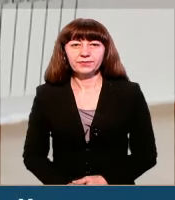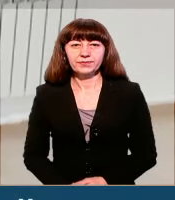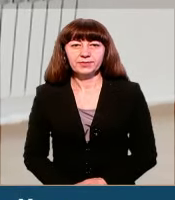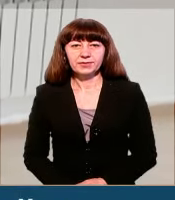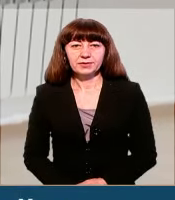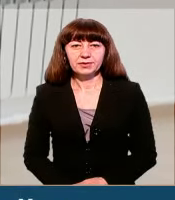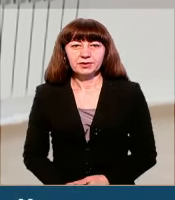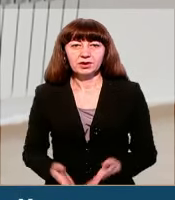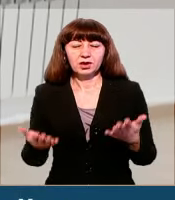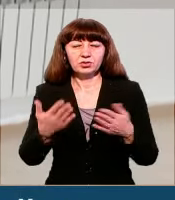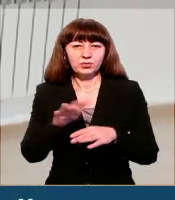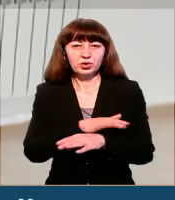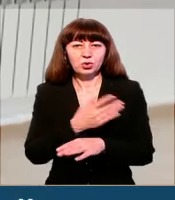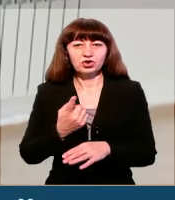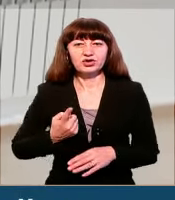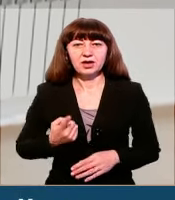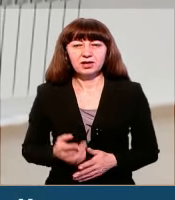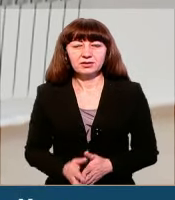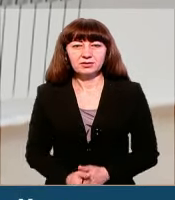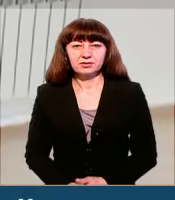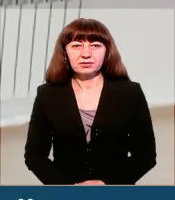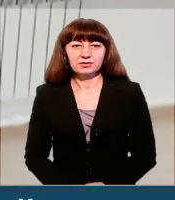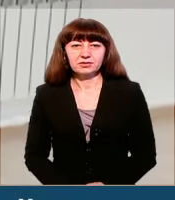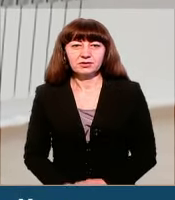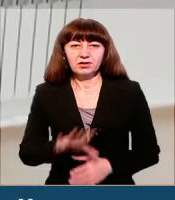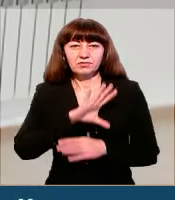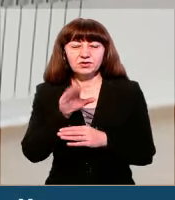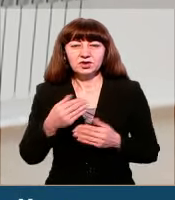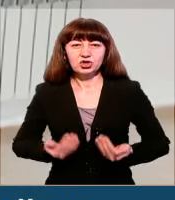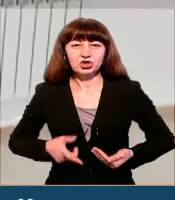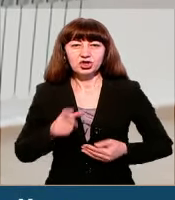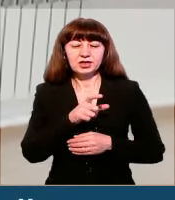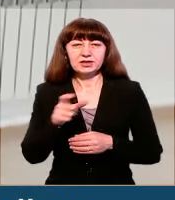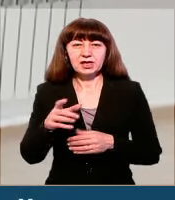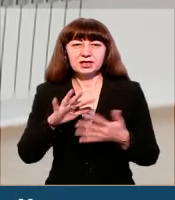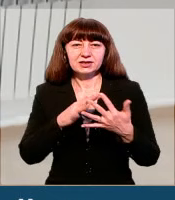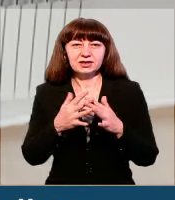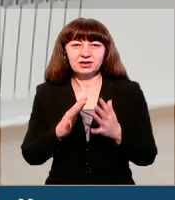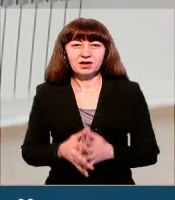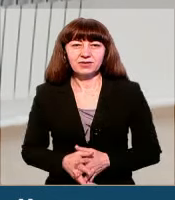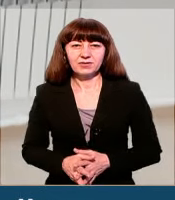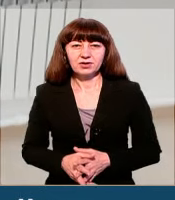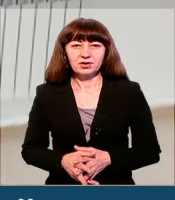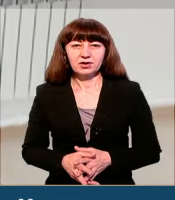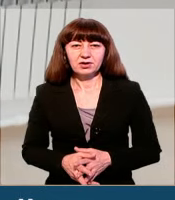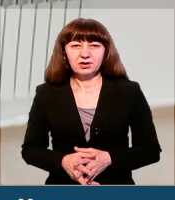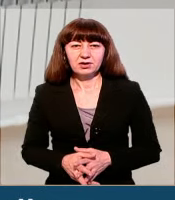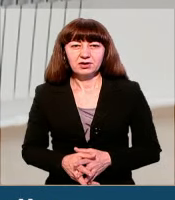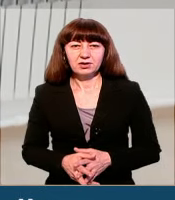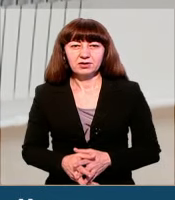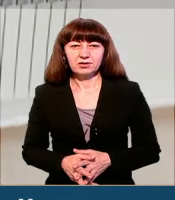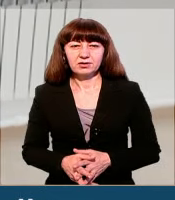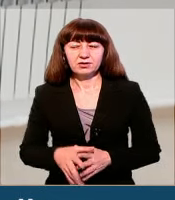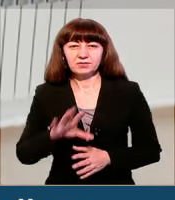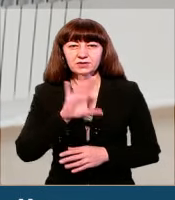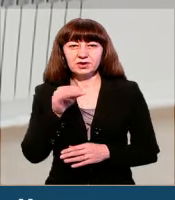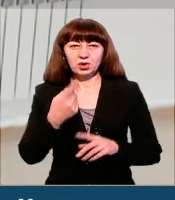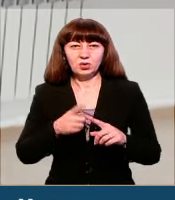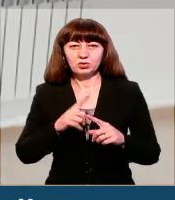открытие которого мы безмерно ждали. Все население, все жители нашего села и в округе, в частности, все очень